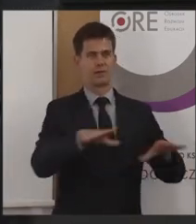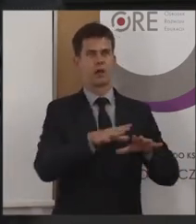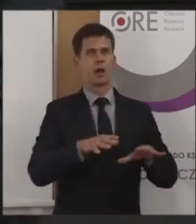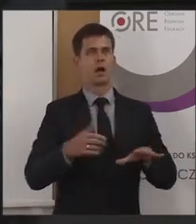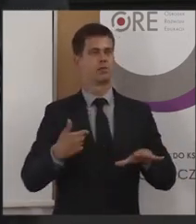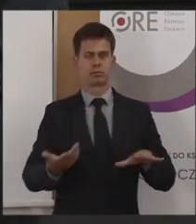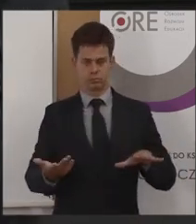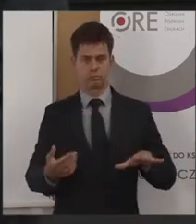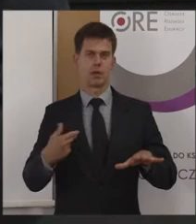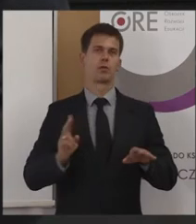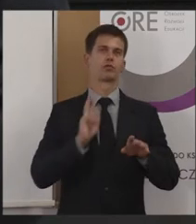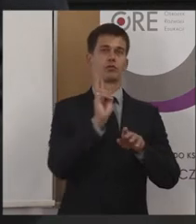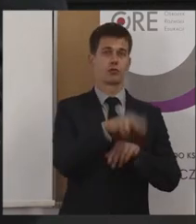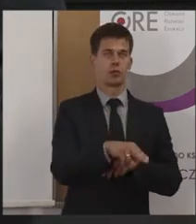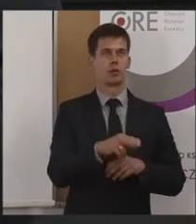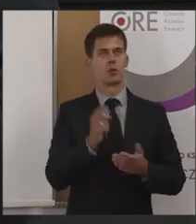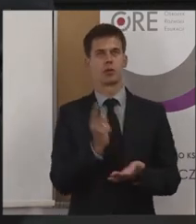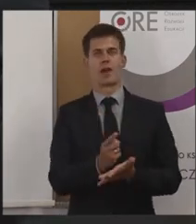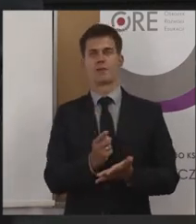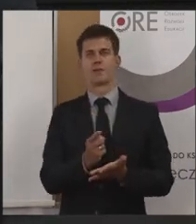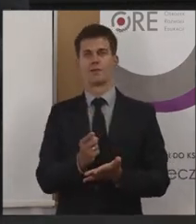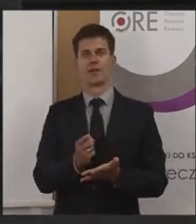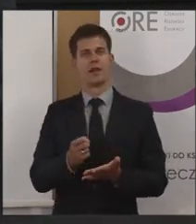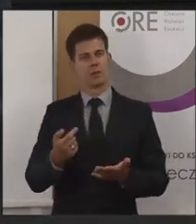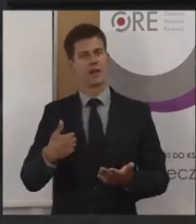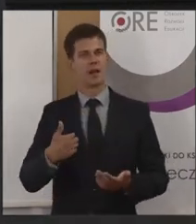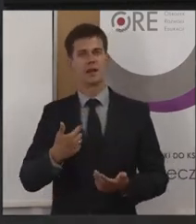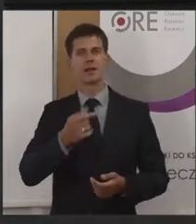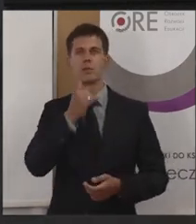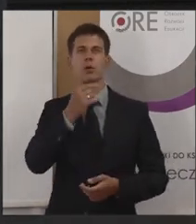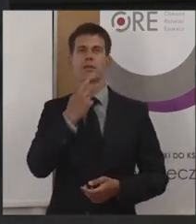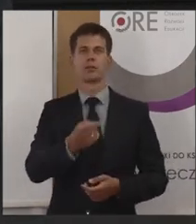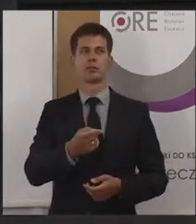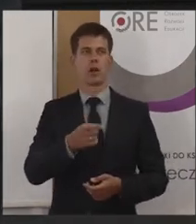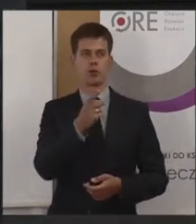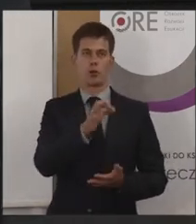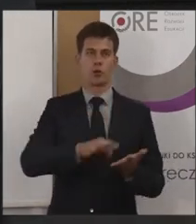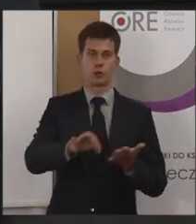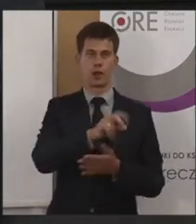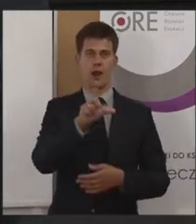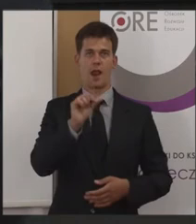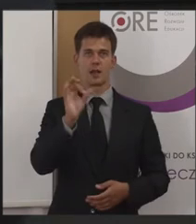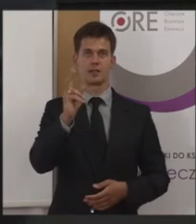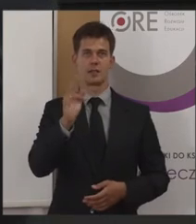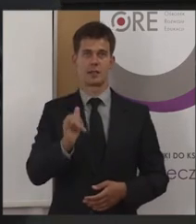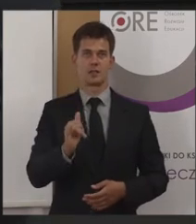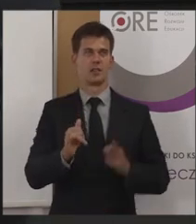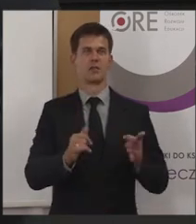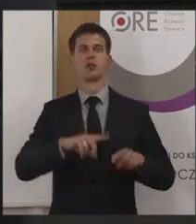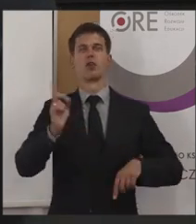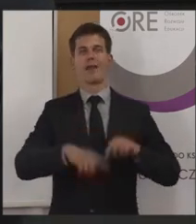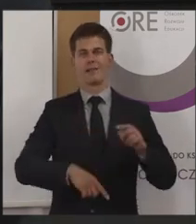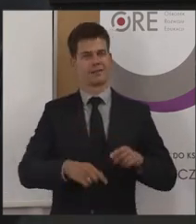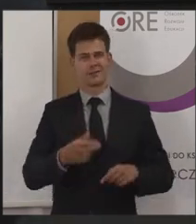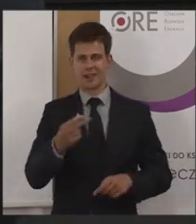bo absolutnie. Tylko mówię to w kontekście od tego, o czym mamy dzisiaj rozmawiać, czyli w kontekście e-podręczników,